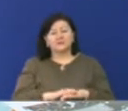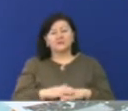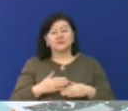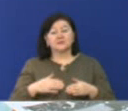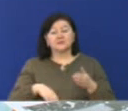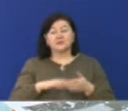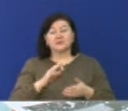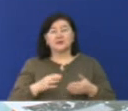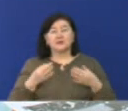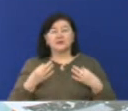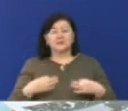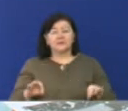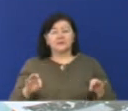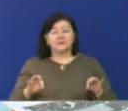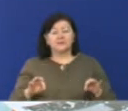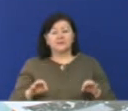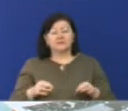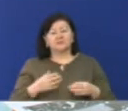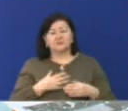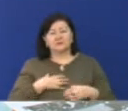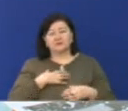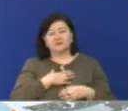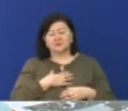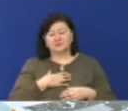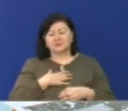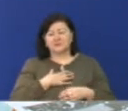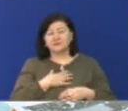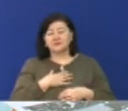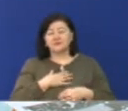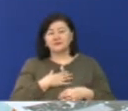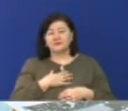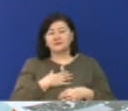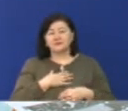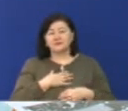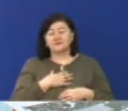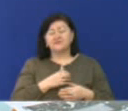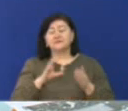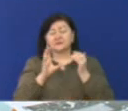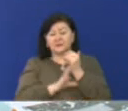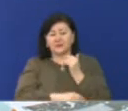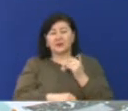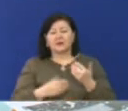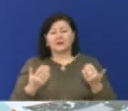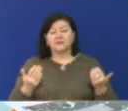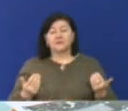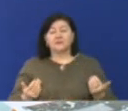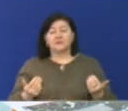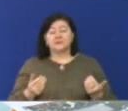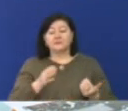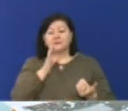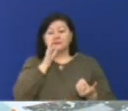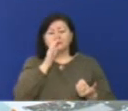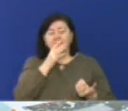хотя и поздно, но в моем же возрасте я и поэтому обращаюсь к молодым, не делать того противозаконного,